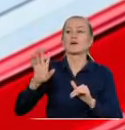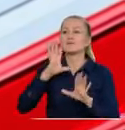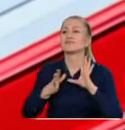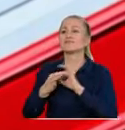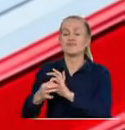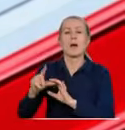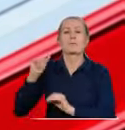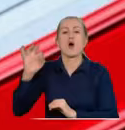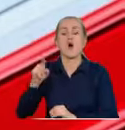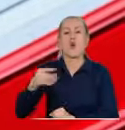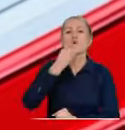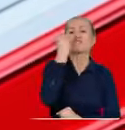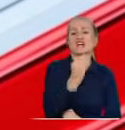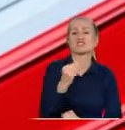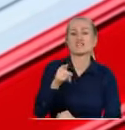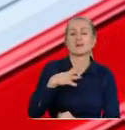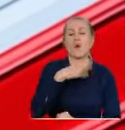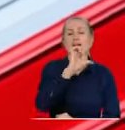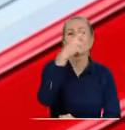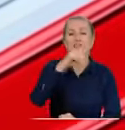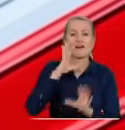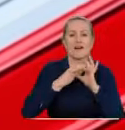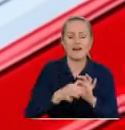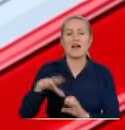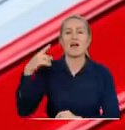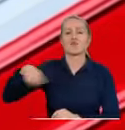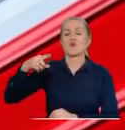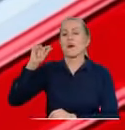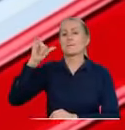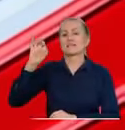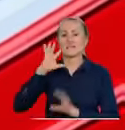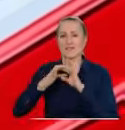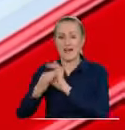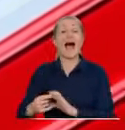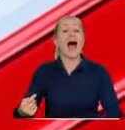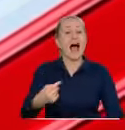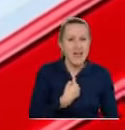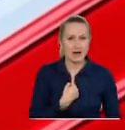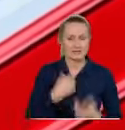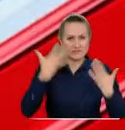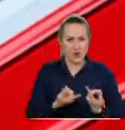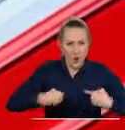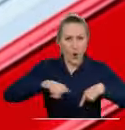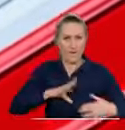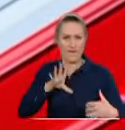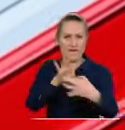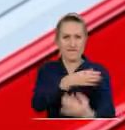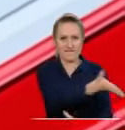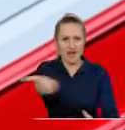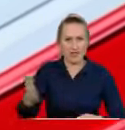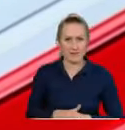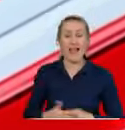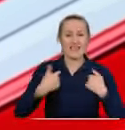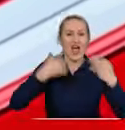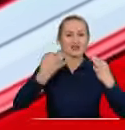platformerski, Aleksander Kwaśniewski eseldowski, Andrzej Duda pisowski, tak ja pozostanę obywatelski. I dziś już